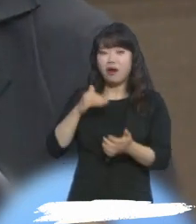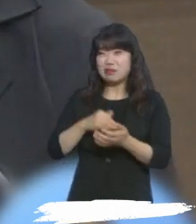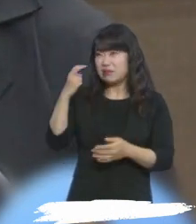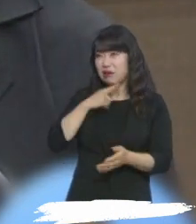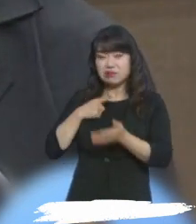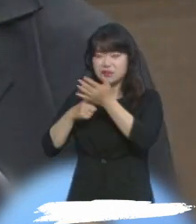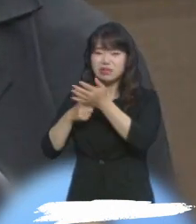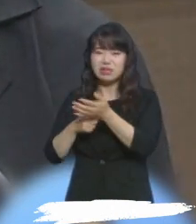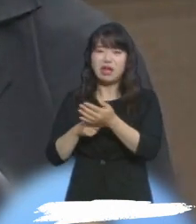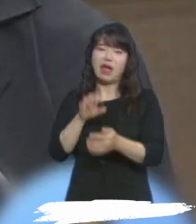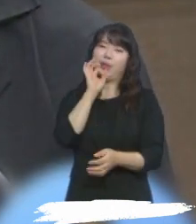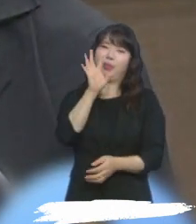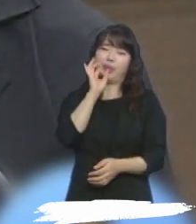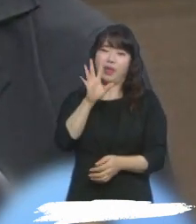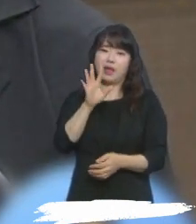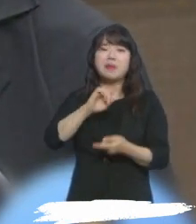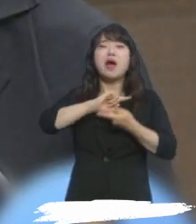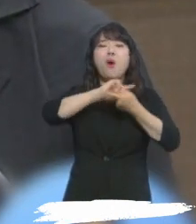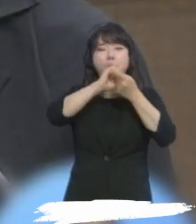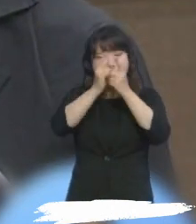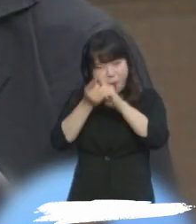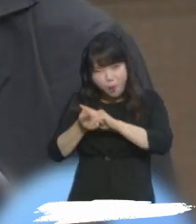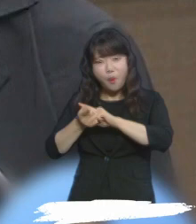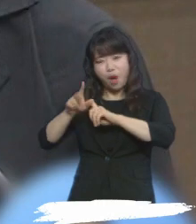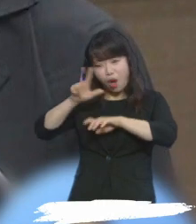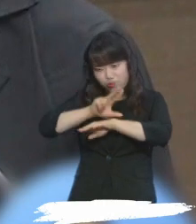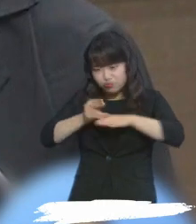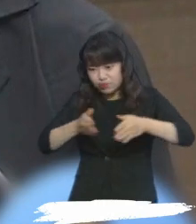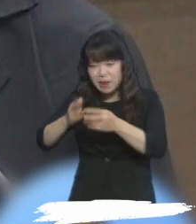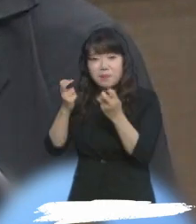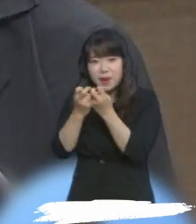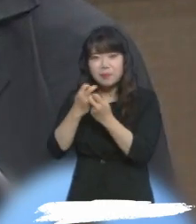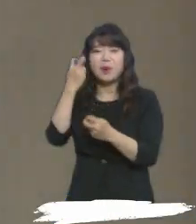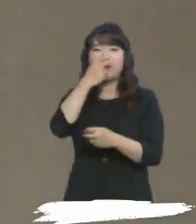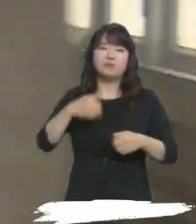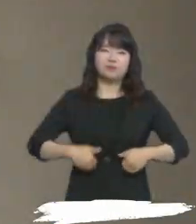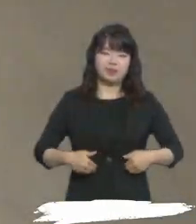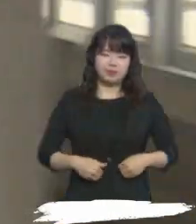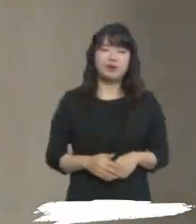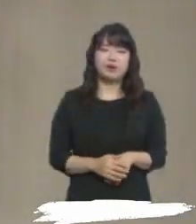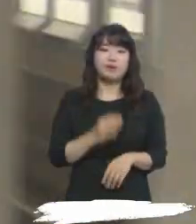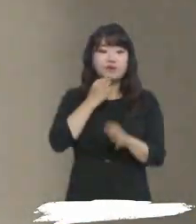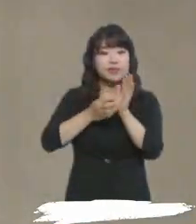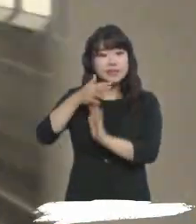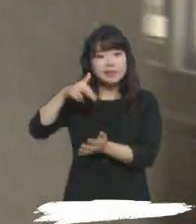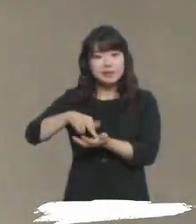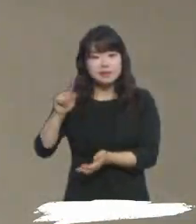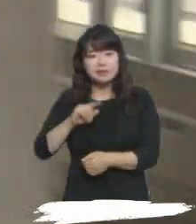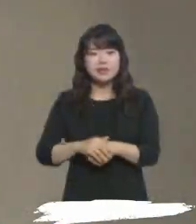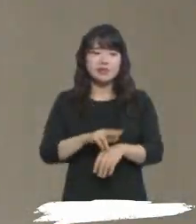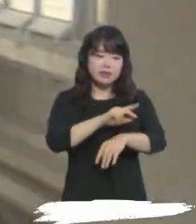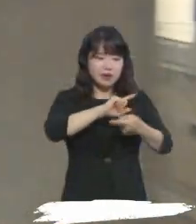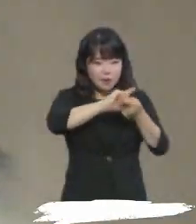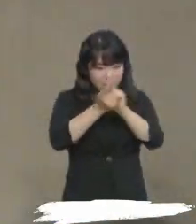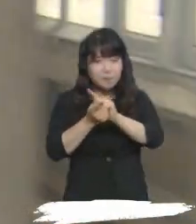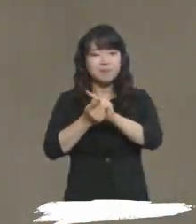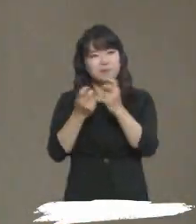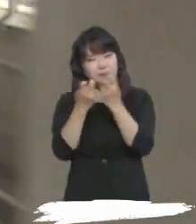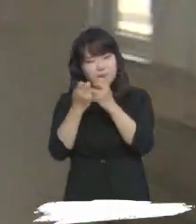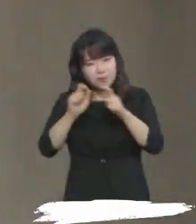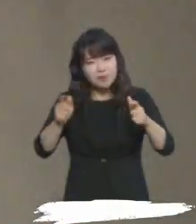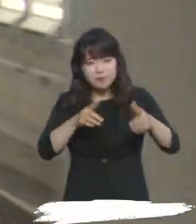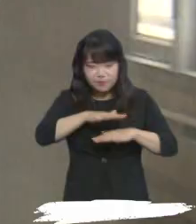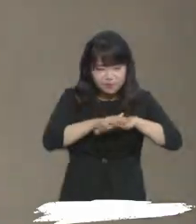않으니까요. 그렇다면 그 대안 노선을 저희들이 좀 검토를 해야 되는 상황이고요. 서울시는 이미 대안 노선을 검토하는